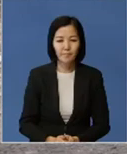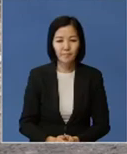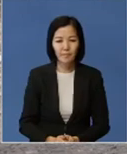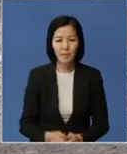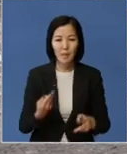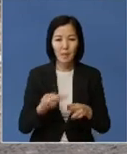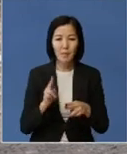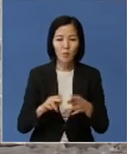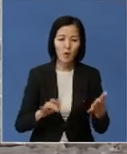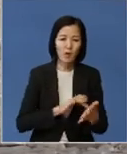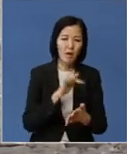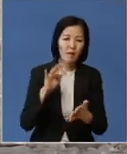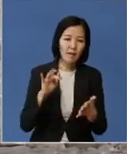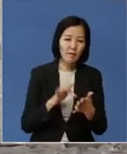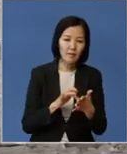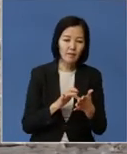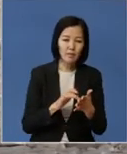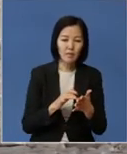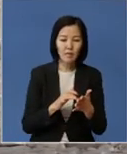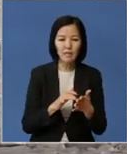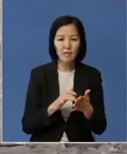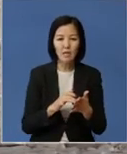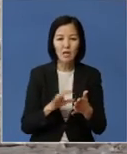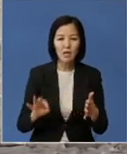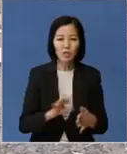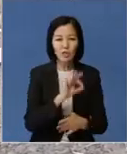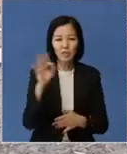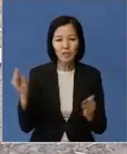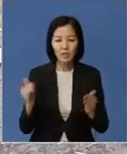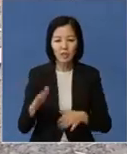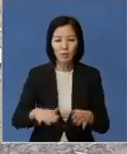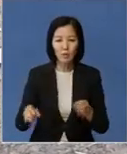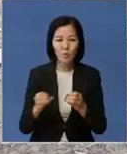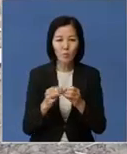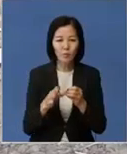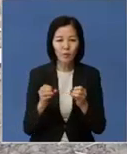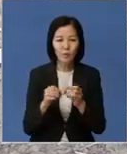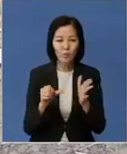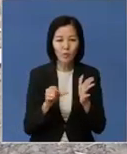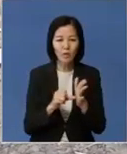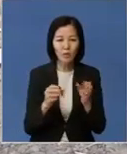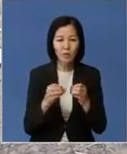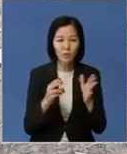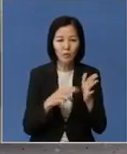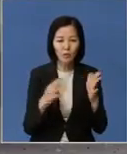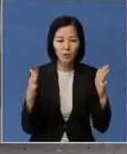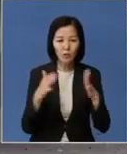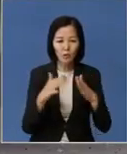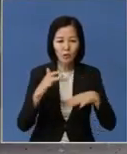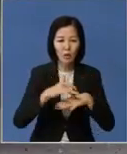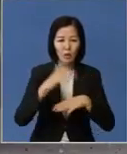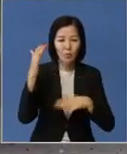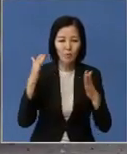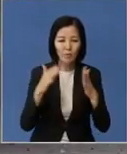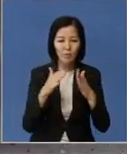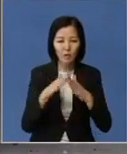Бұл қаланың шыға берісіндегі көрініс шығыс шағын ауданы. 15-ші, 16-ші, 17-ші үйлер. Көп қабатты қатар тұрған